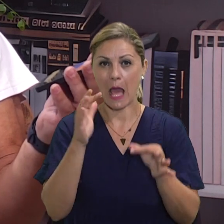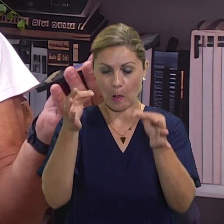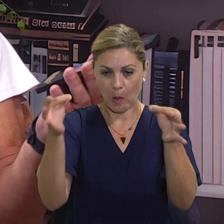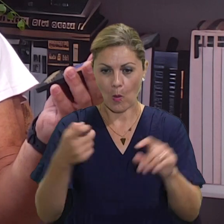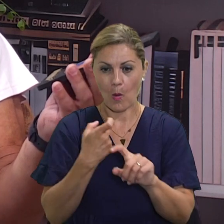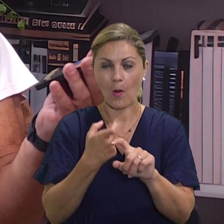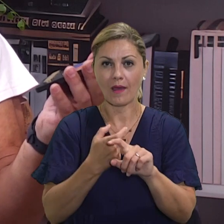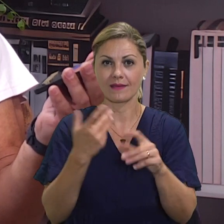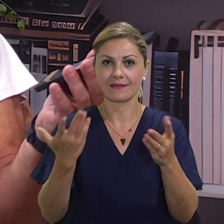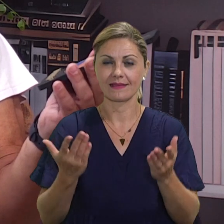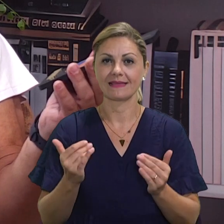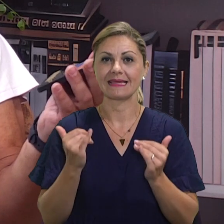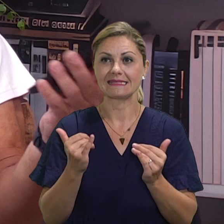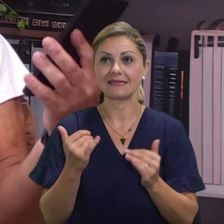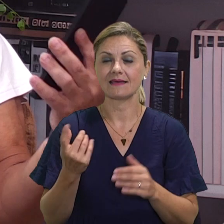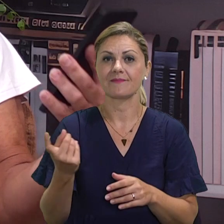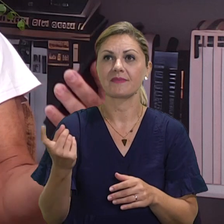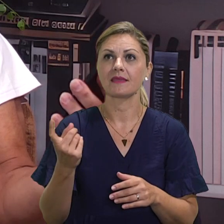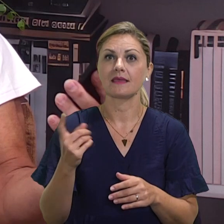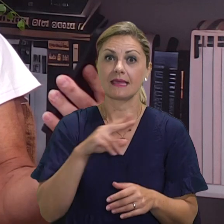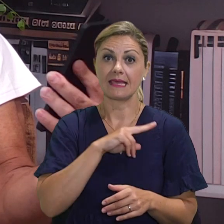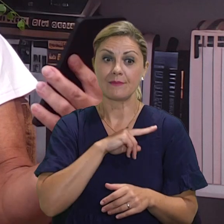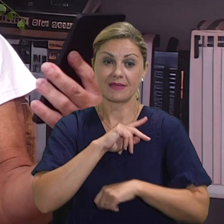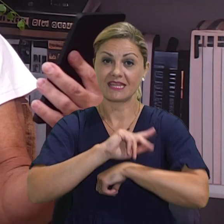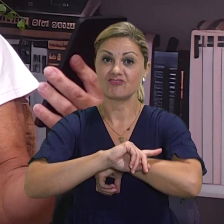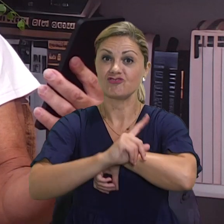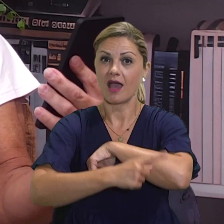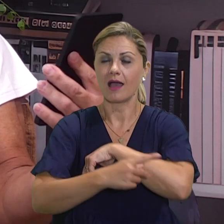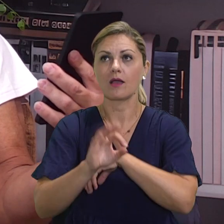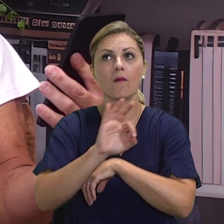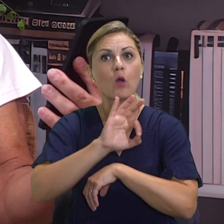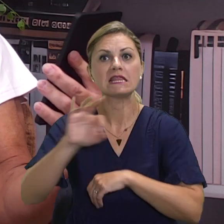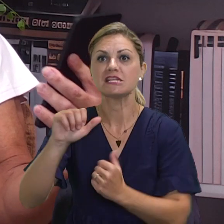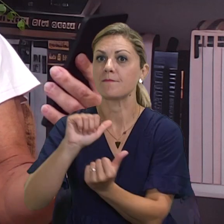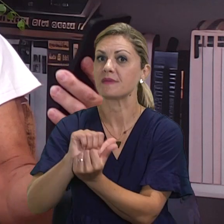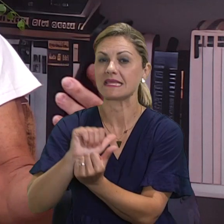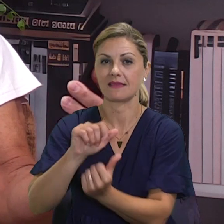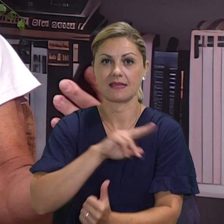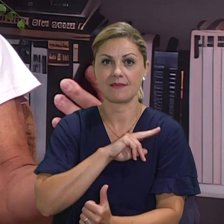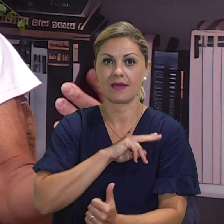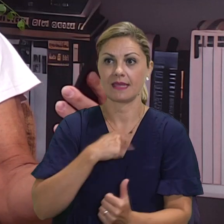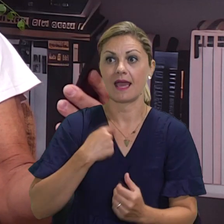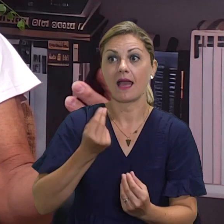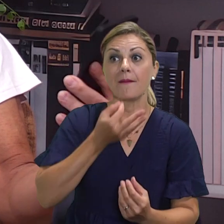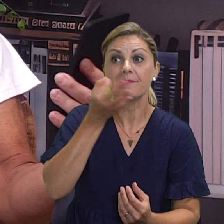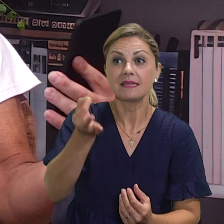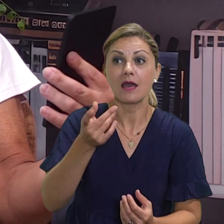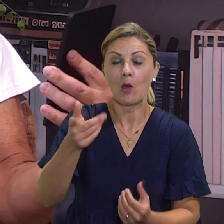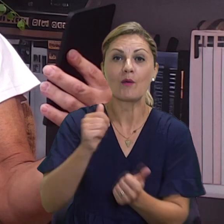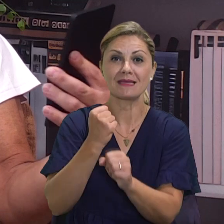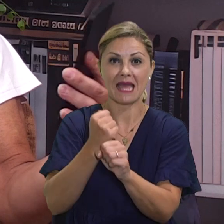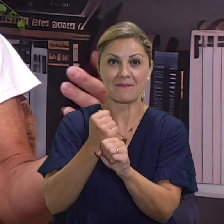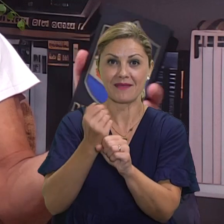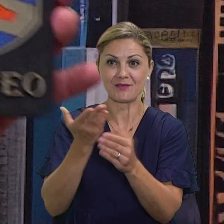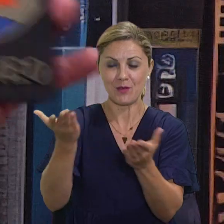na pleksi staklu, tako da može imati pozadničko svjetlo. I ove godine sam imao jednog đaka koji ima stvarno dobar uređaj, dobar printer. I onda sam mu to rekao,